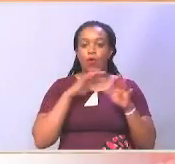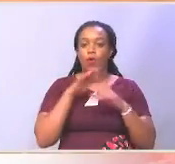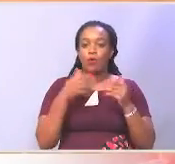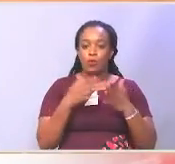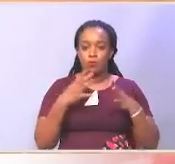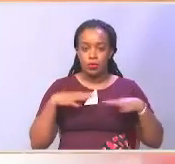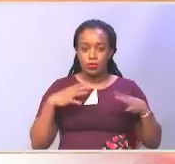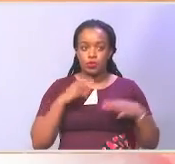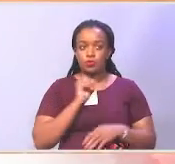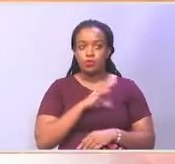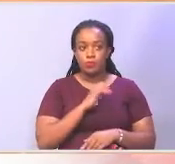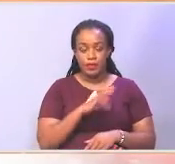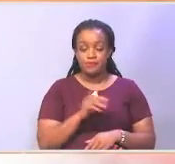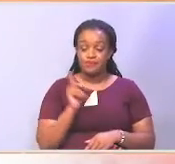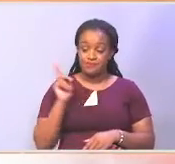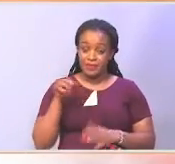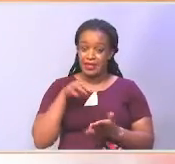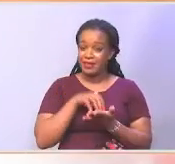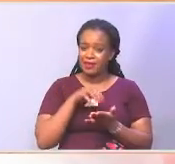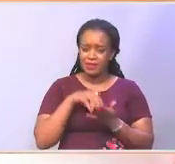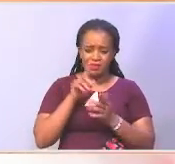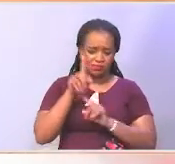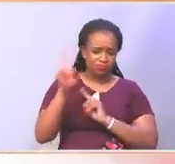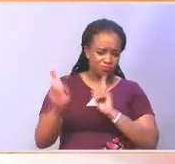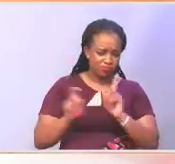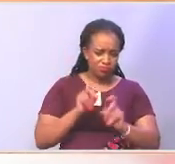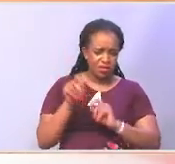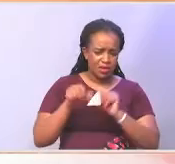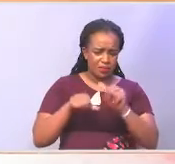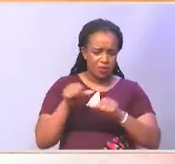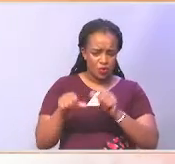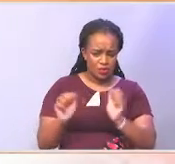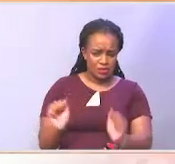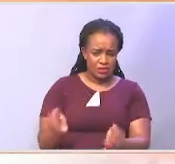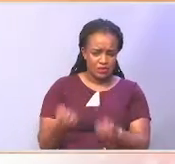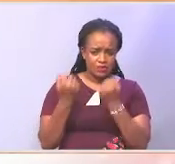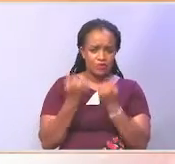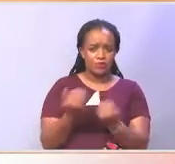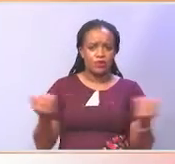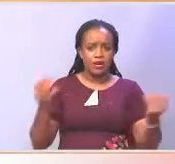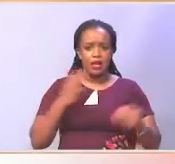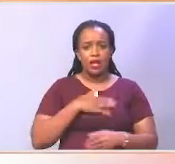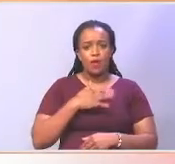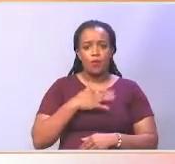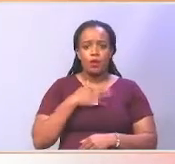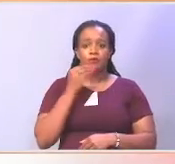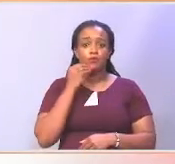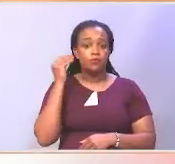the incident continues to raise so many questions in regard to safety of our children at home as parents